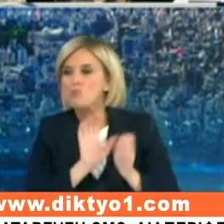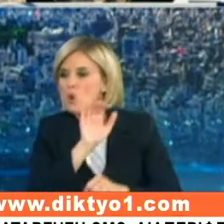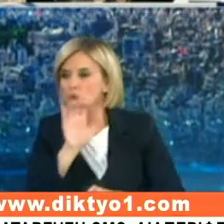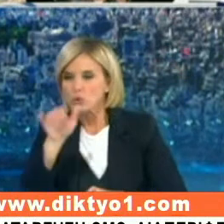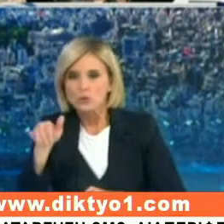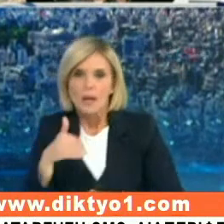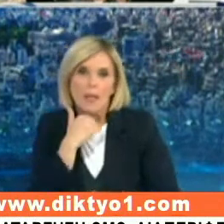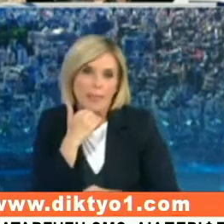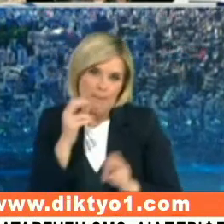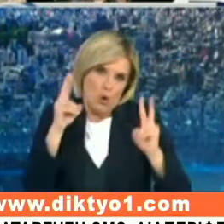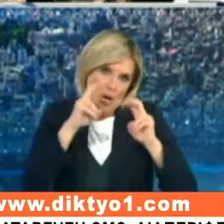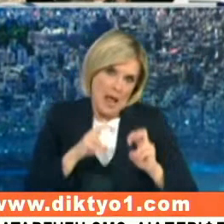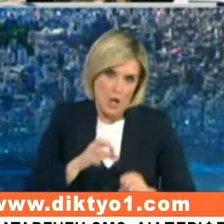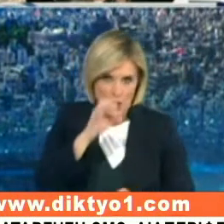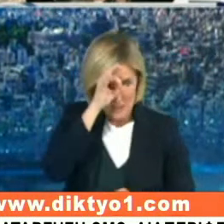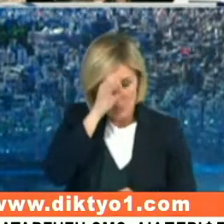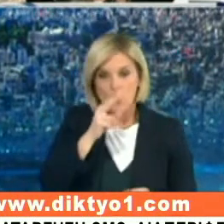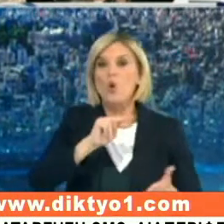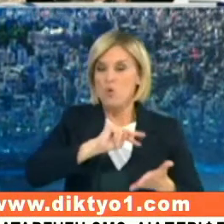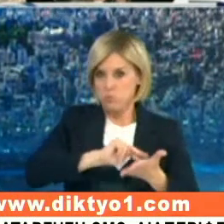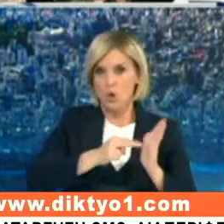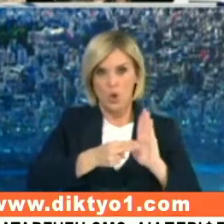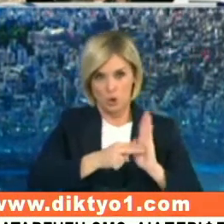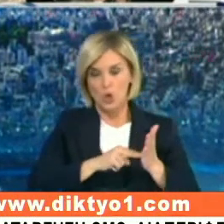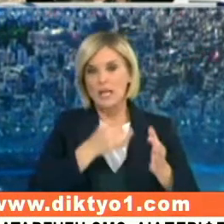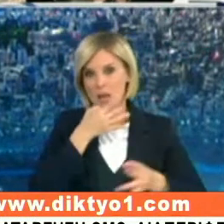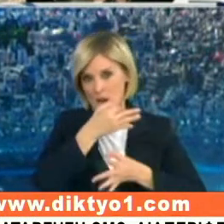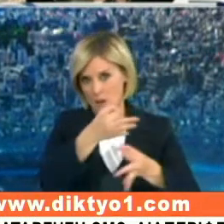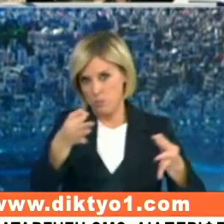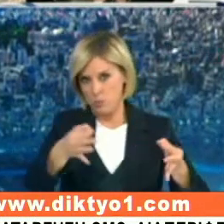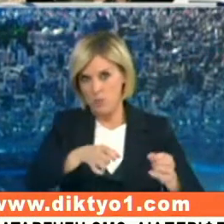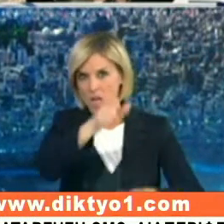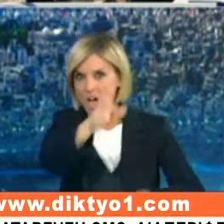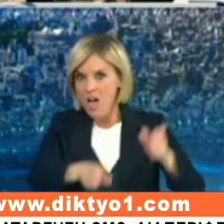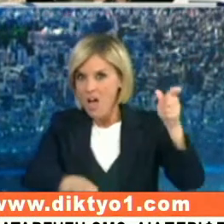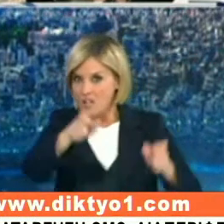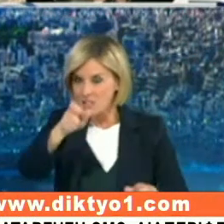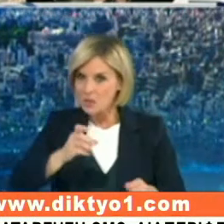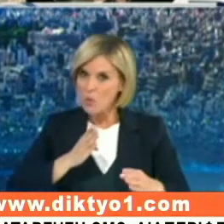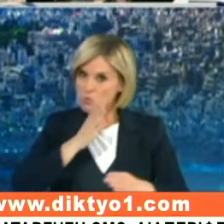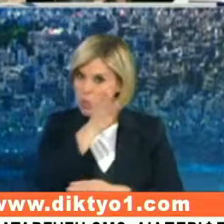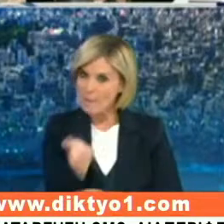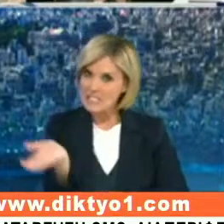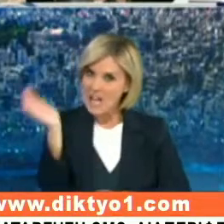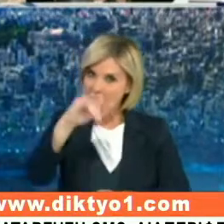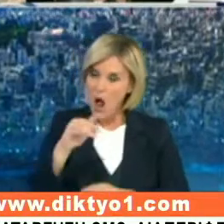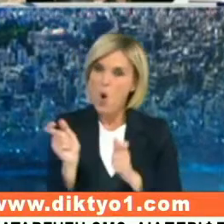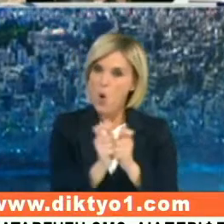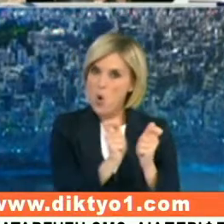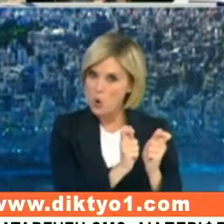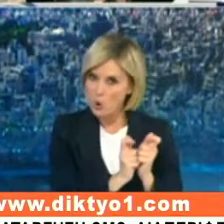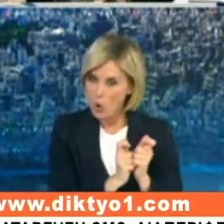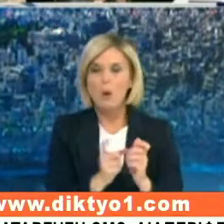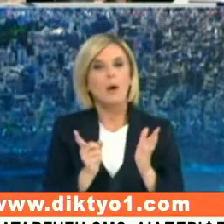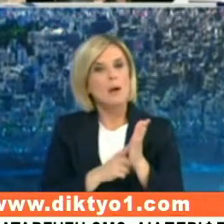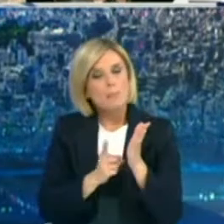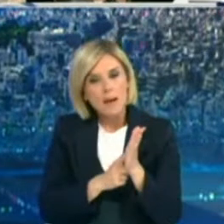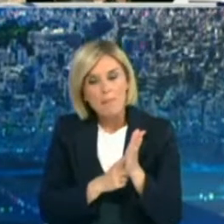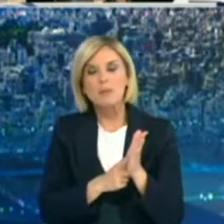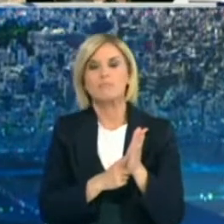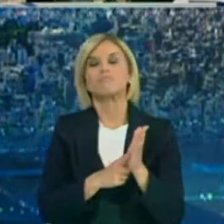μπορούν να ελεγχθούν εύκολα, ως προς αυτό θα πρέπει κάθε πολίτης να είναι πολύ προσεκτικός όταν ταξιδεύει σε άλλη περιοχή από τη μόνιμη κατοικία του.